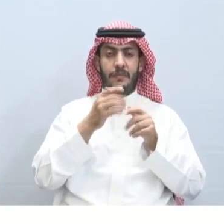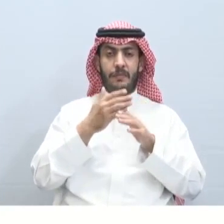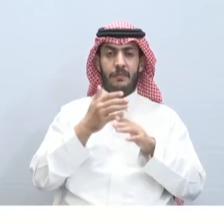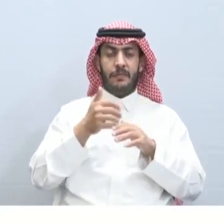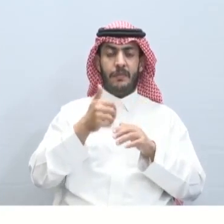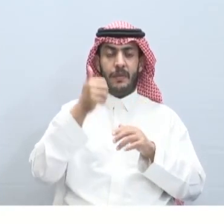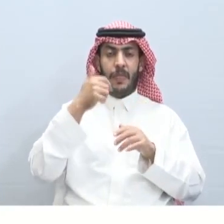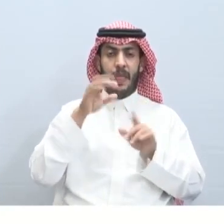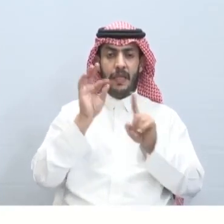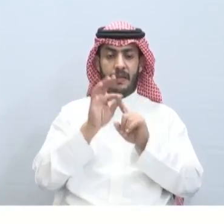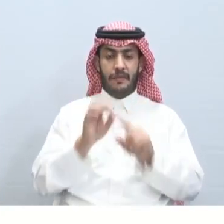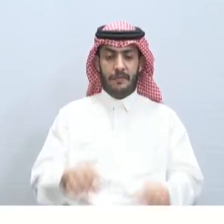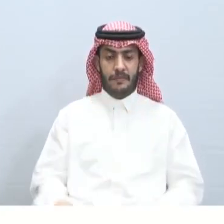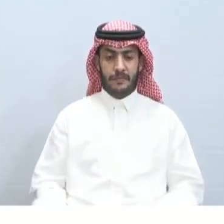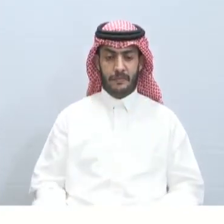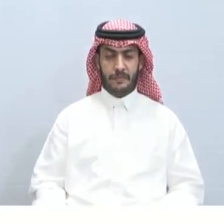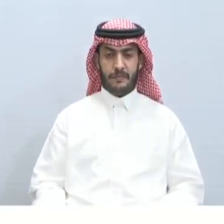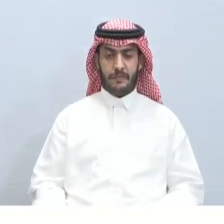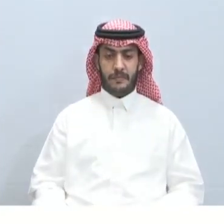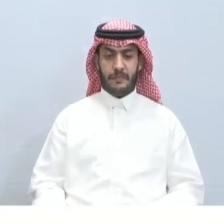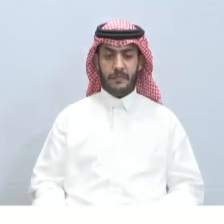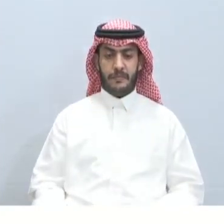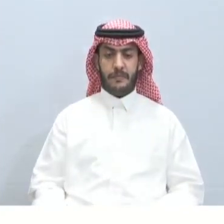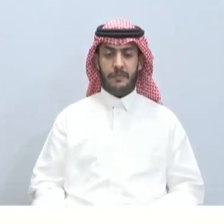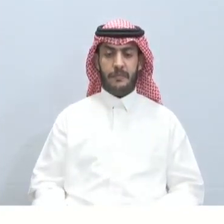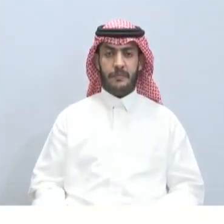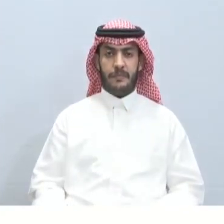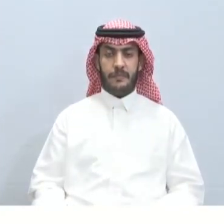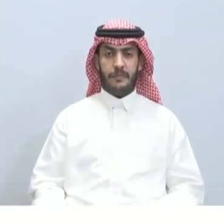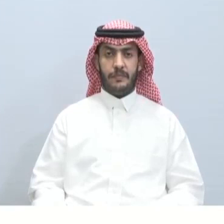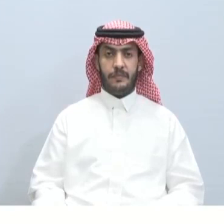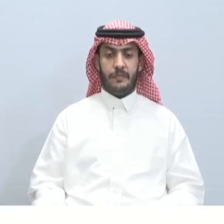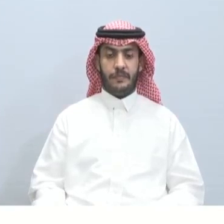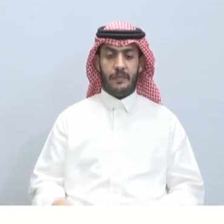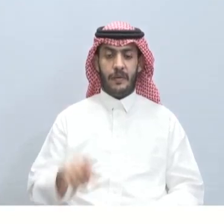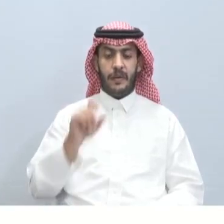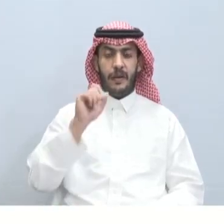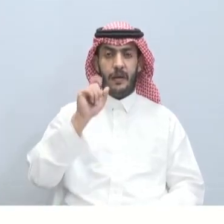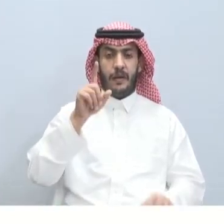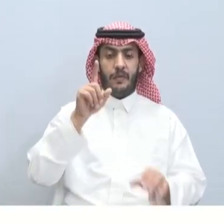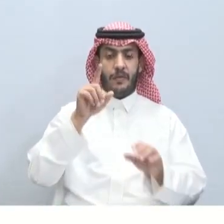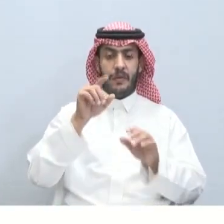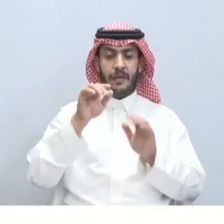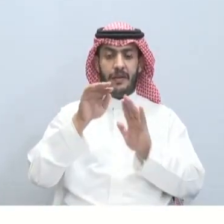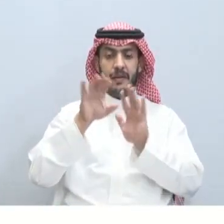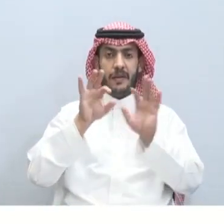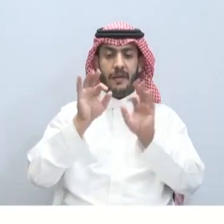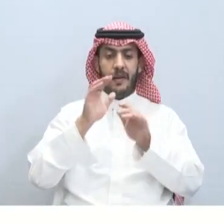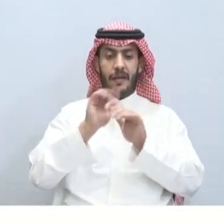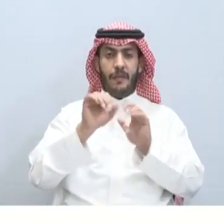التي اود استهدافها اذا نبدا في الخطوه الاولى وهي حدد سوق او فئه او فئه